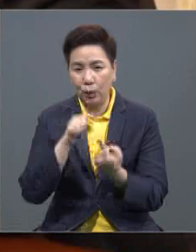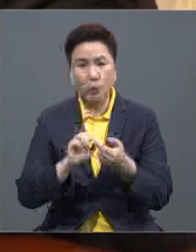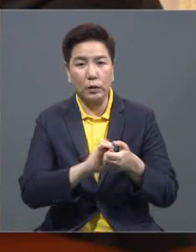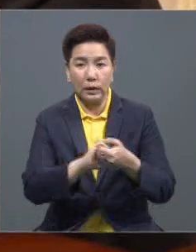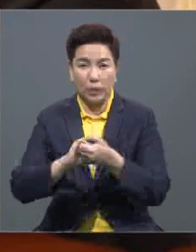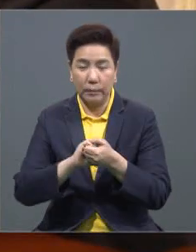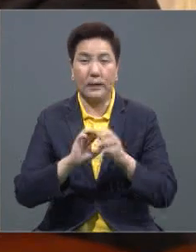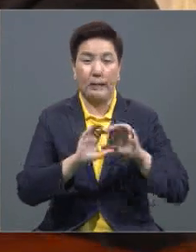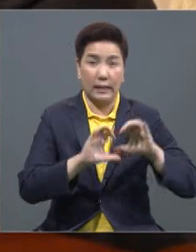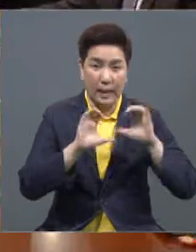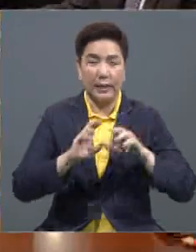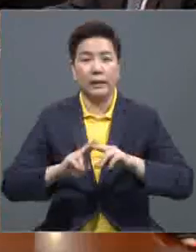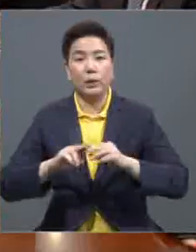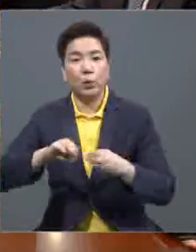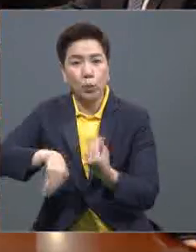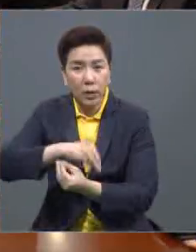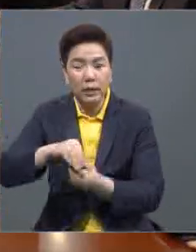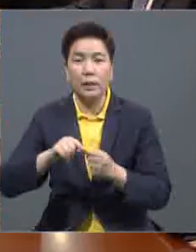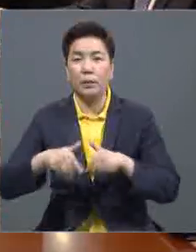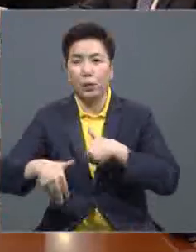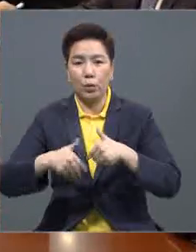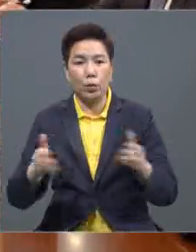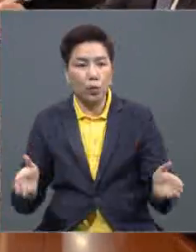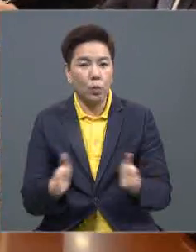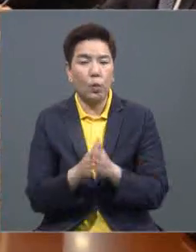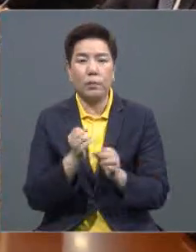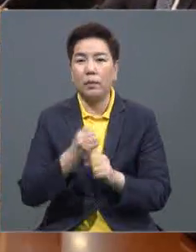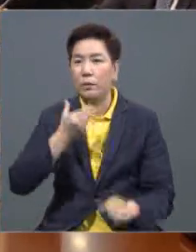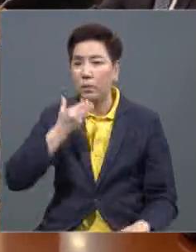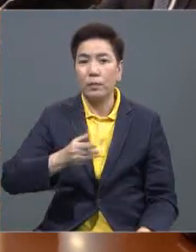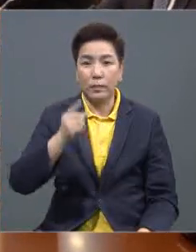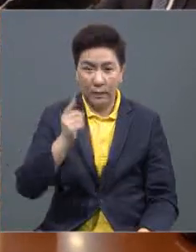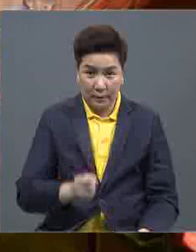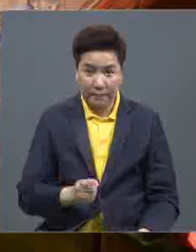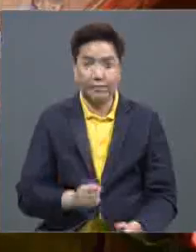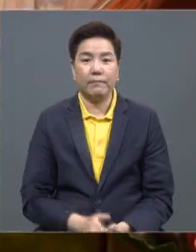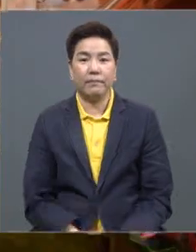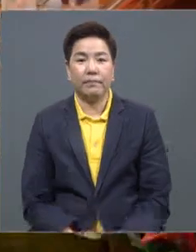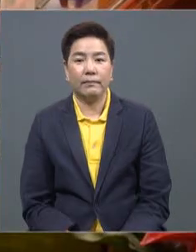สัมพันธ์ทั้งภาครัฐภาคธุรกิจและภาคประชาชนให้ให้มีความยั่งยืน